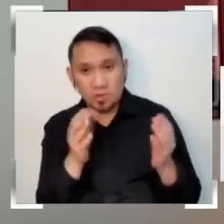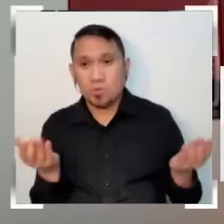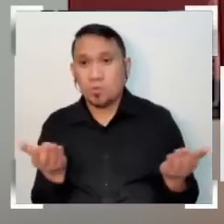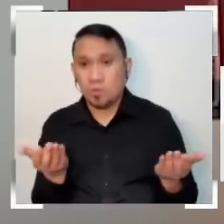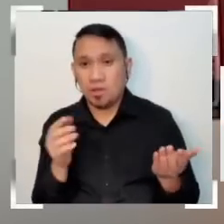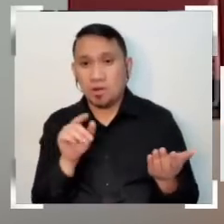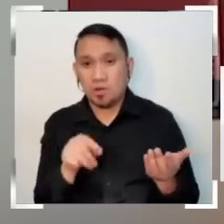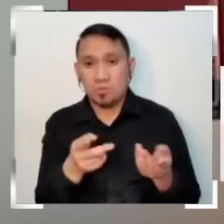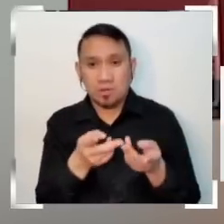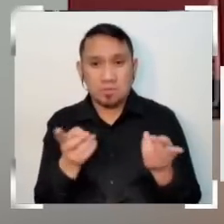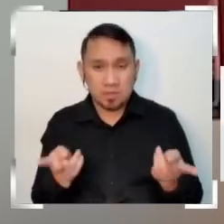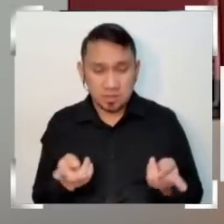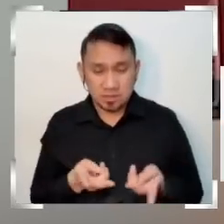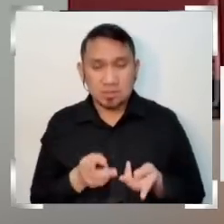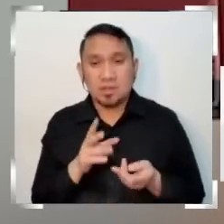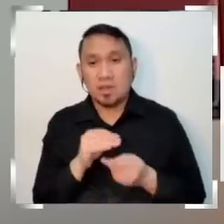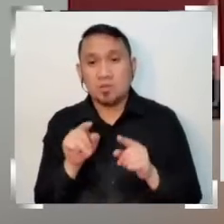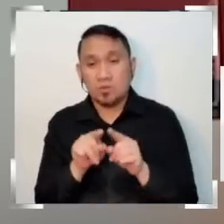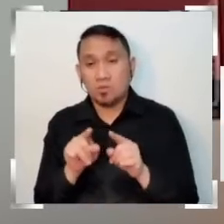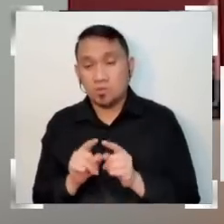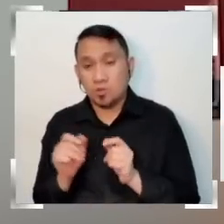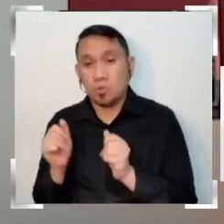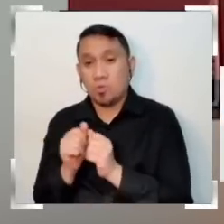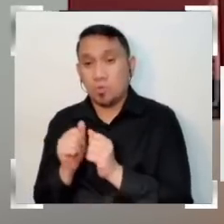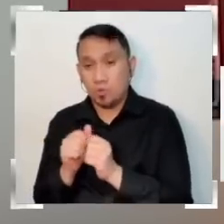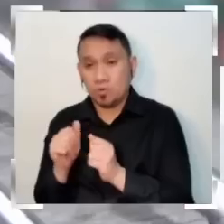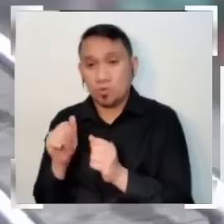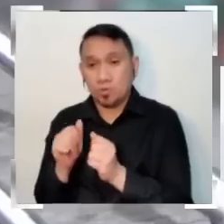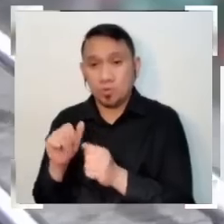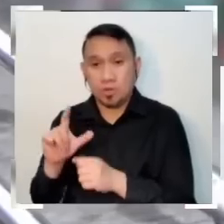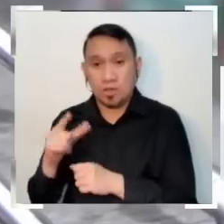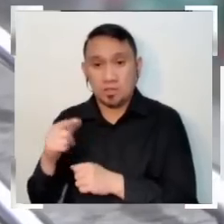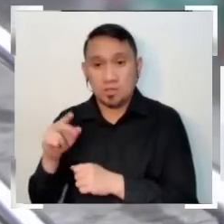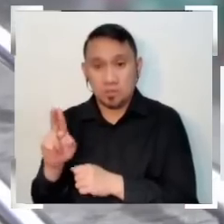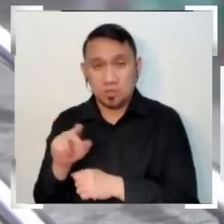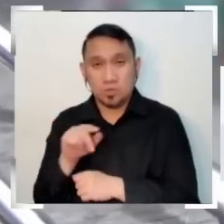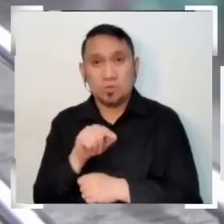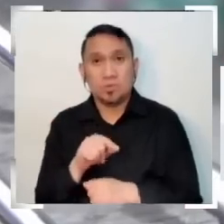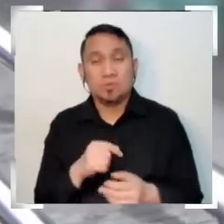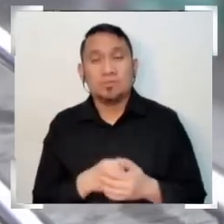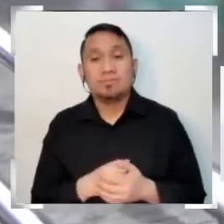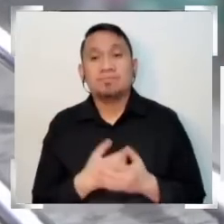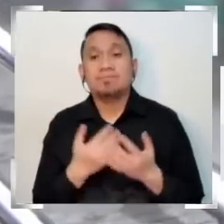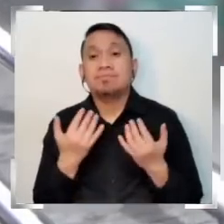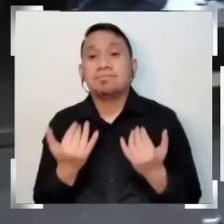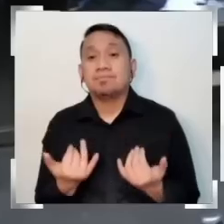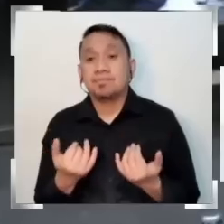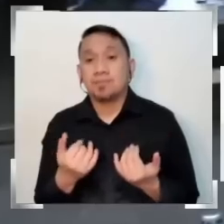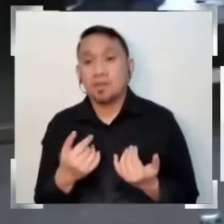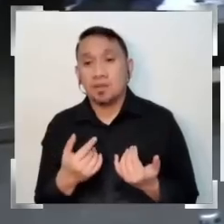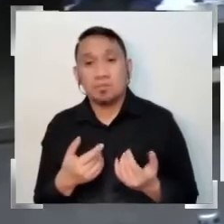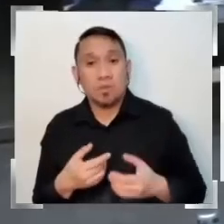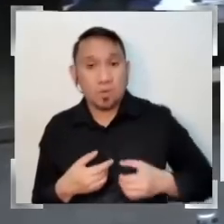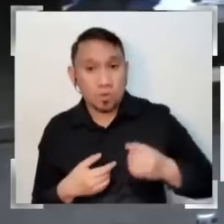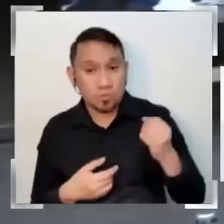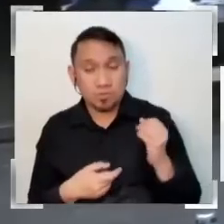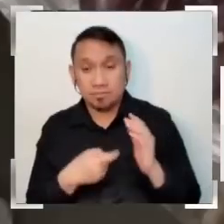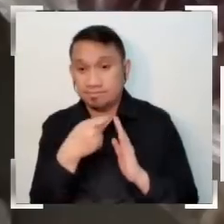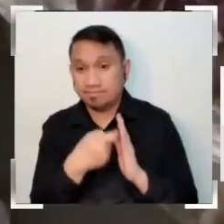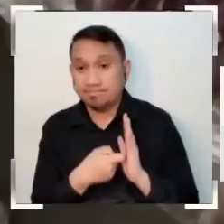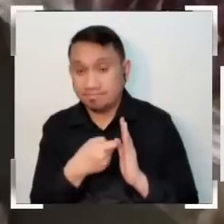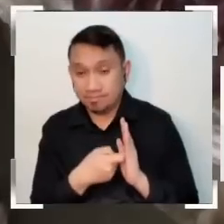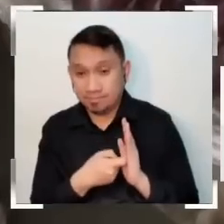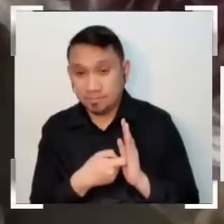LGU para po ma-address natin kaagad yung mga ito. Umiiral ngayon ang price freeze sa mga pangunahing pangangailangan sa